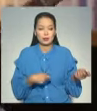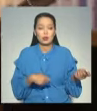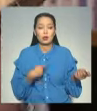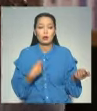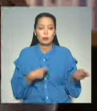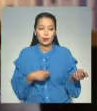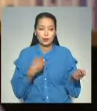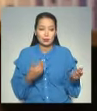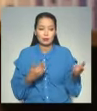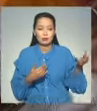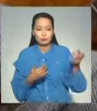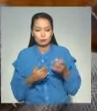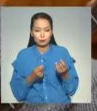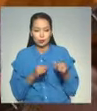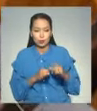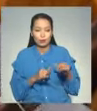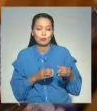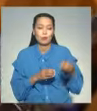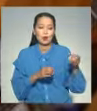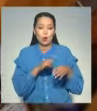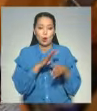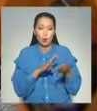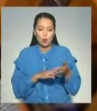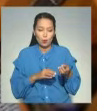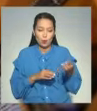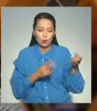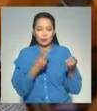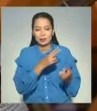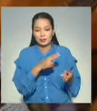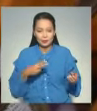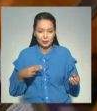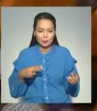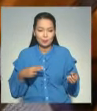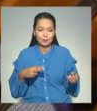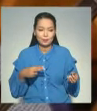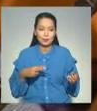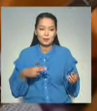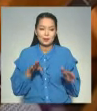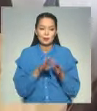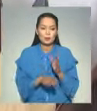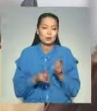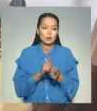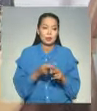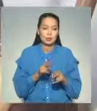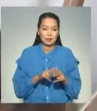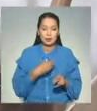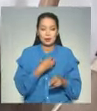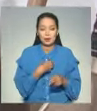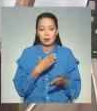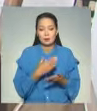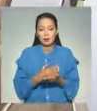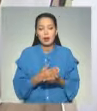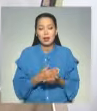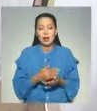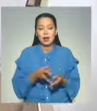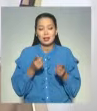домбыраның осы пернесін ұзартып, яғни 19 перне қылып, екі шек қылып, өзгертулер кішкене енгізді. Нағыз қазақ қазақ емес, нағыз